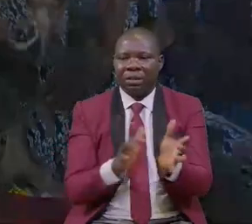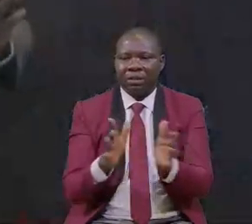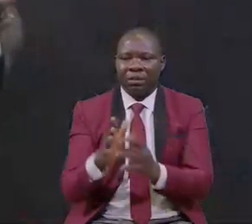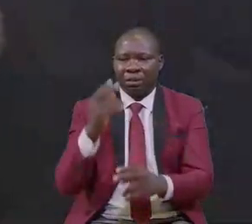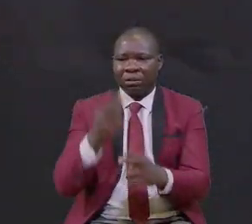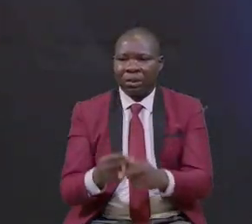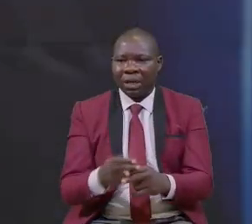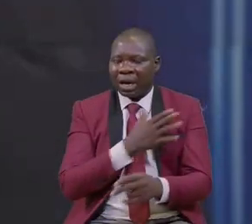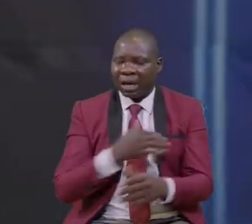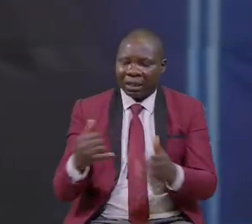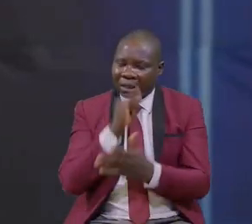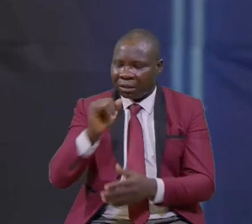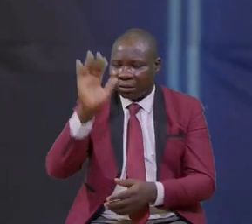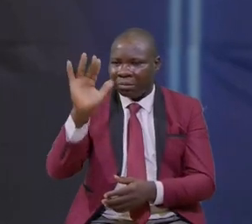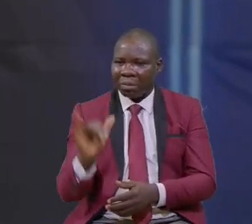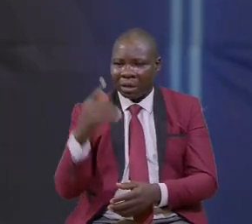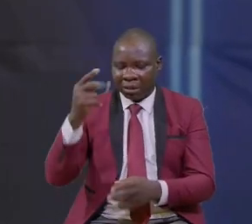Et c'est par le nom